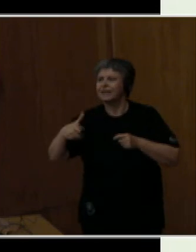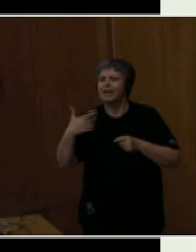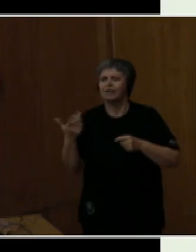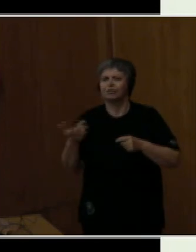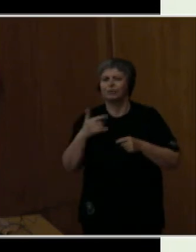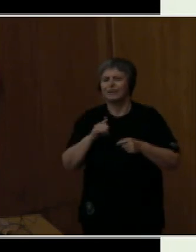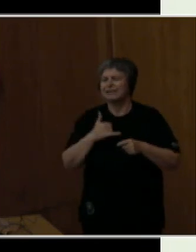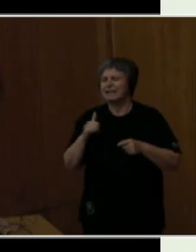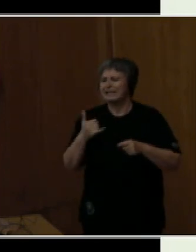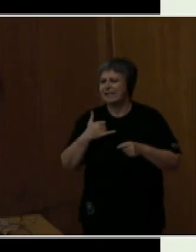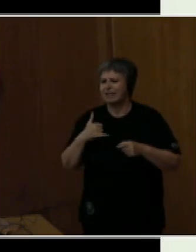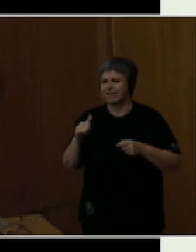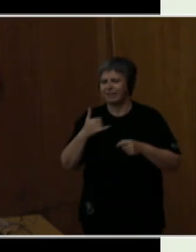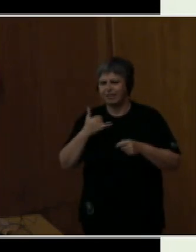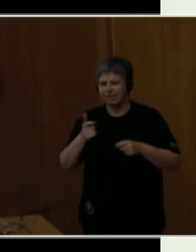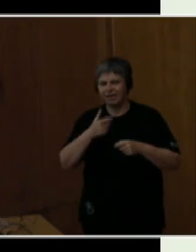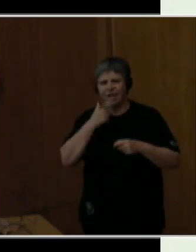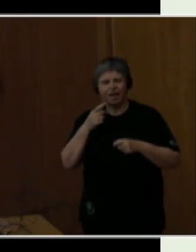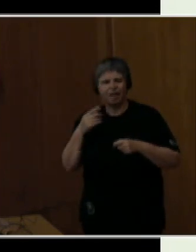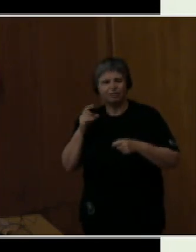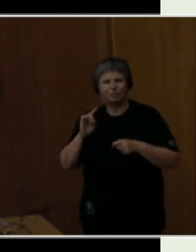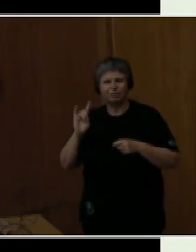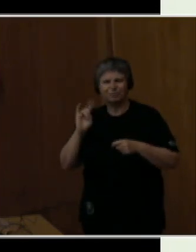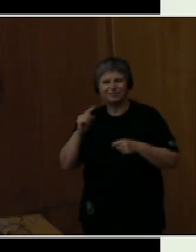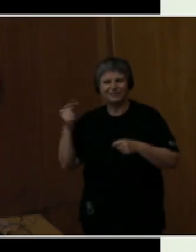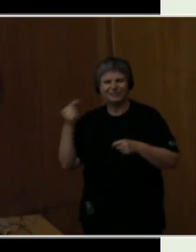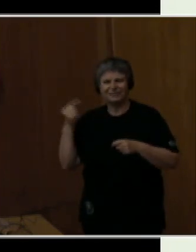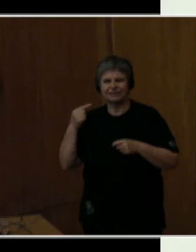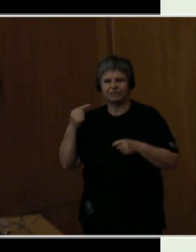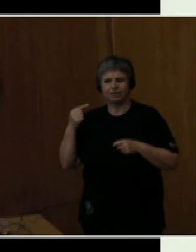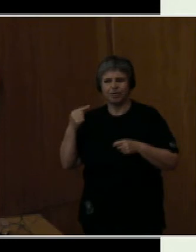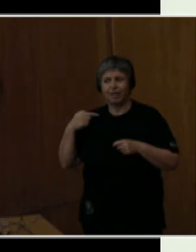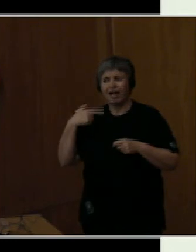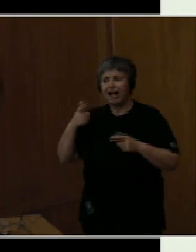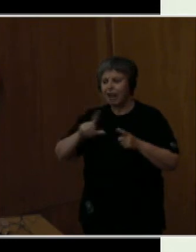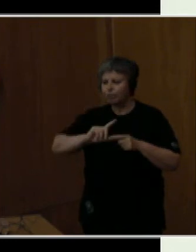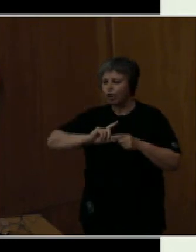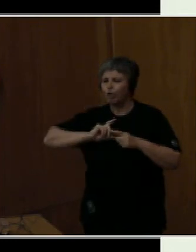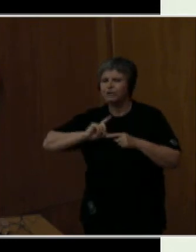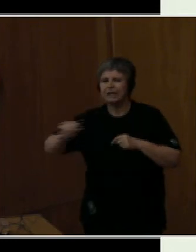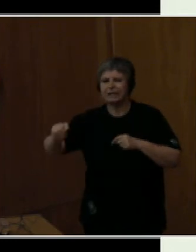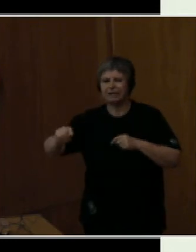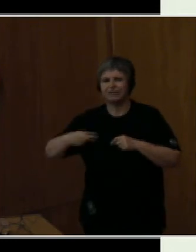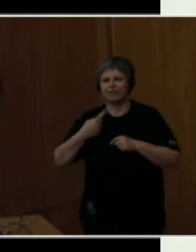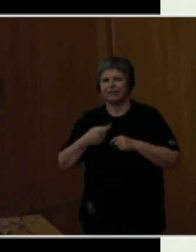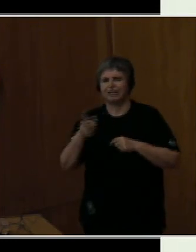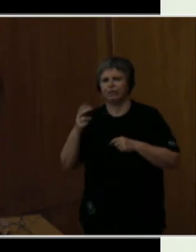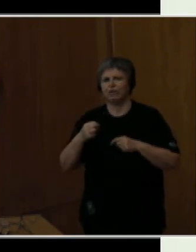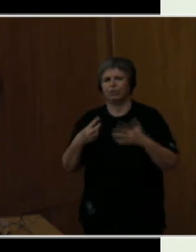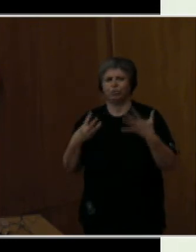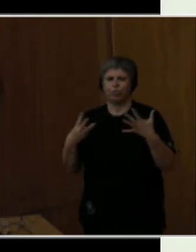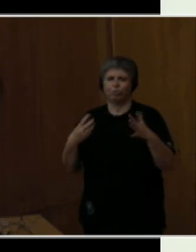φαξάρισμα, και είχαμε μία σύνδεση έως στην καλύτερη 128 kbps. Με πολλές αποσυνδέσεις, με πολλά